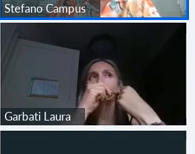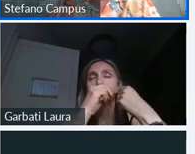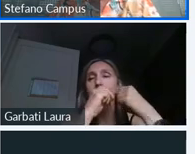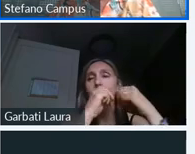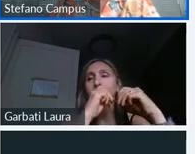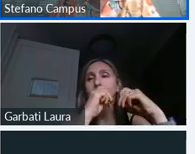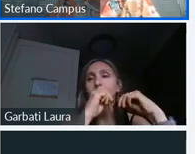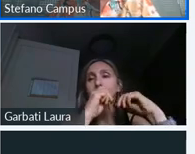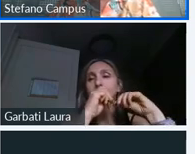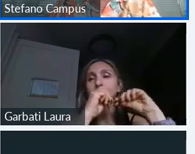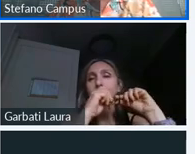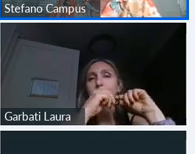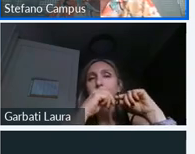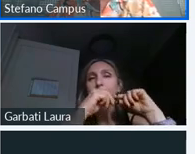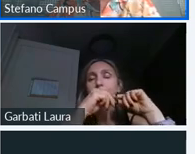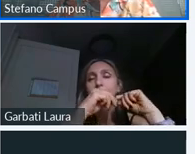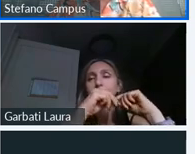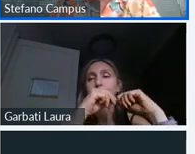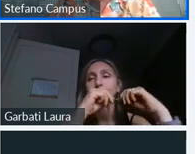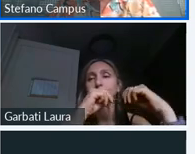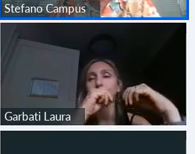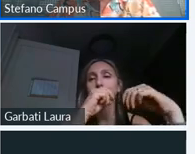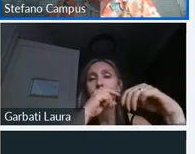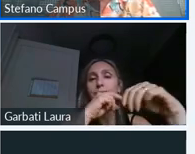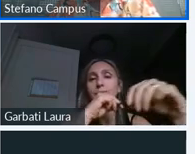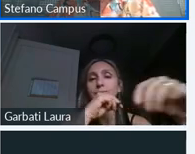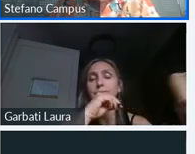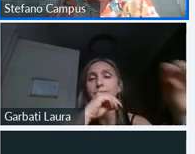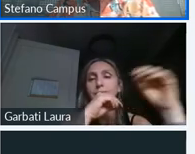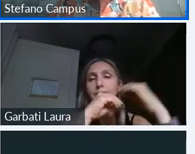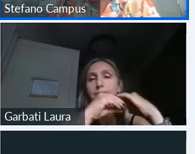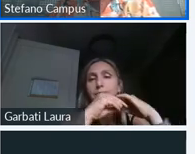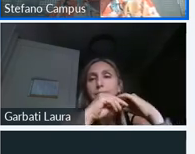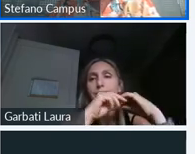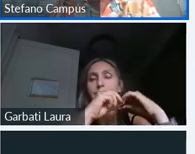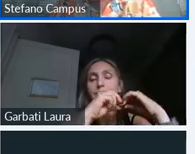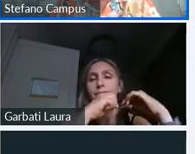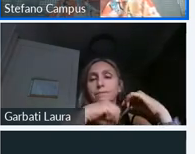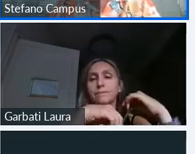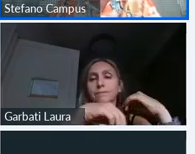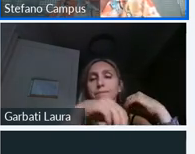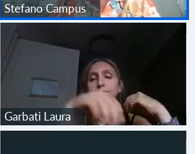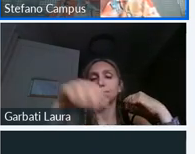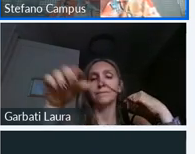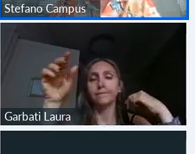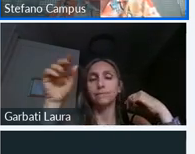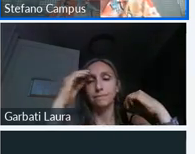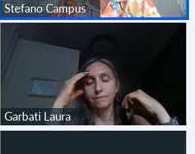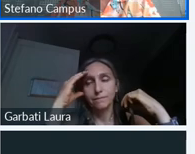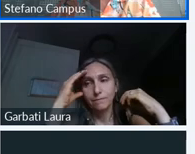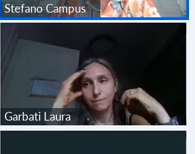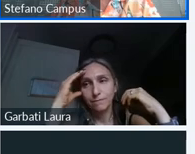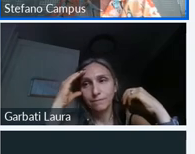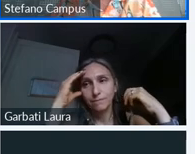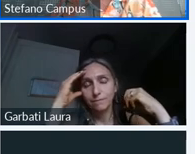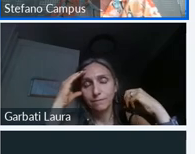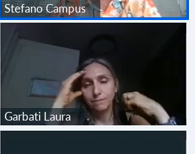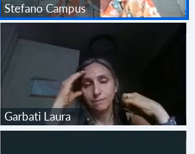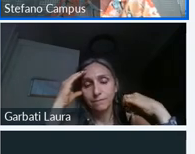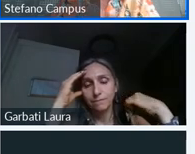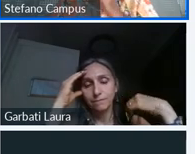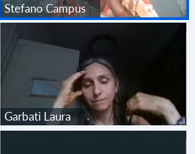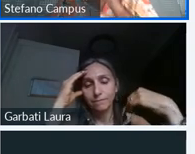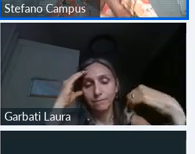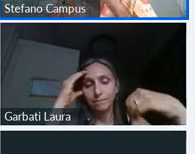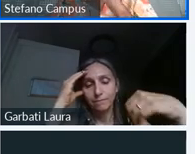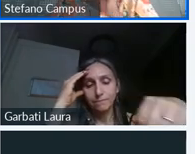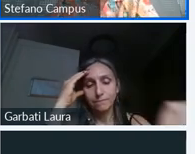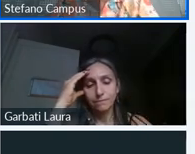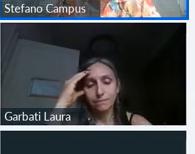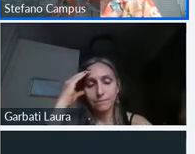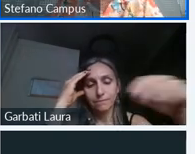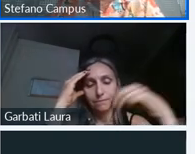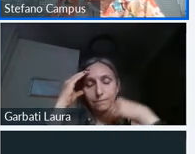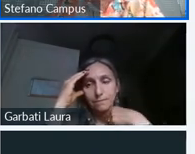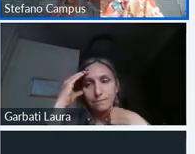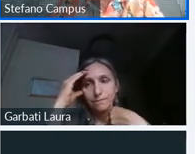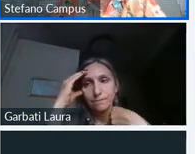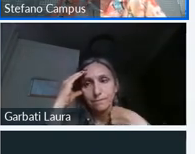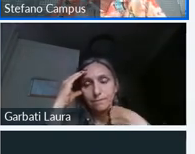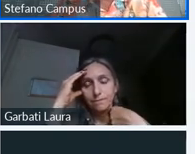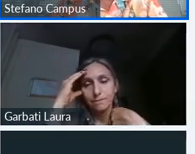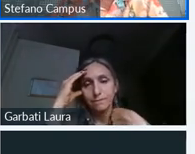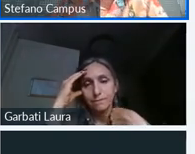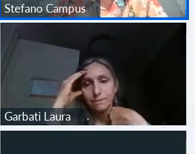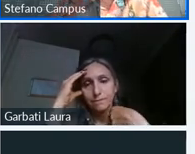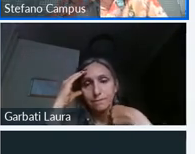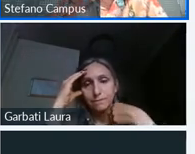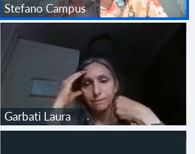scherzosamente faccio sempre la proporzione: i metadati stanno nei dataset come il bugiardino sta alle